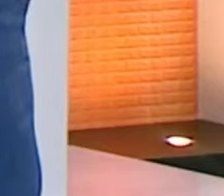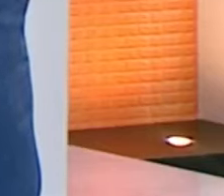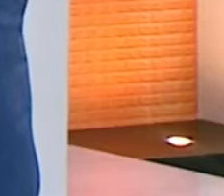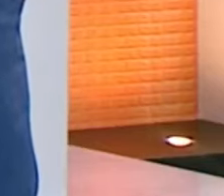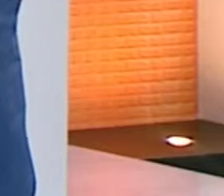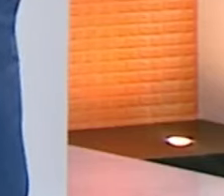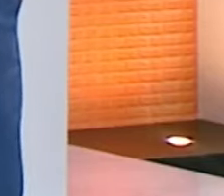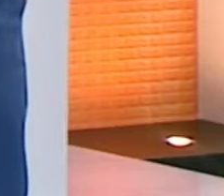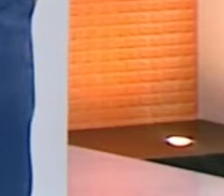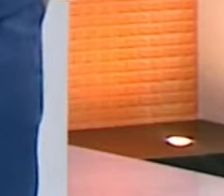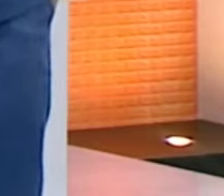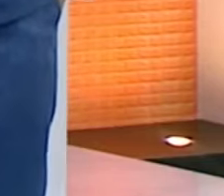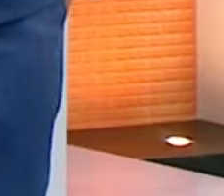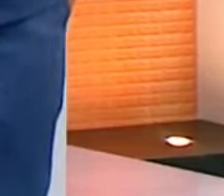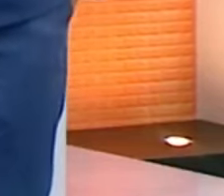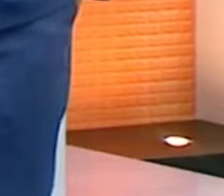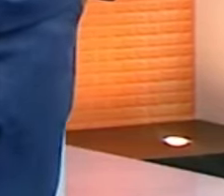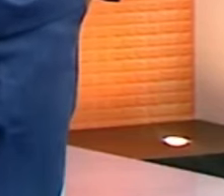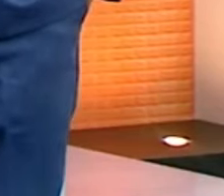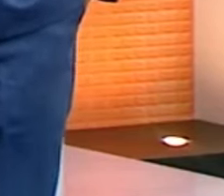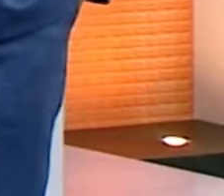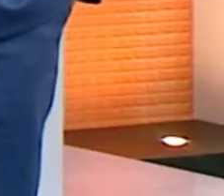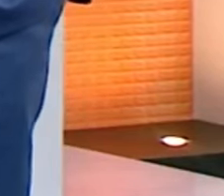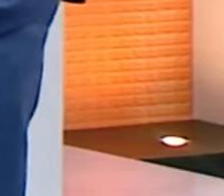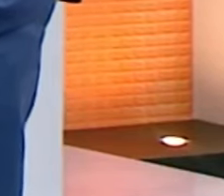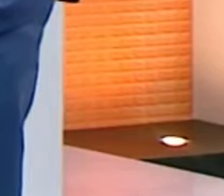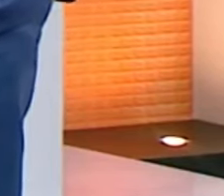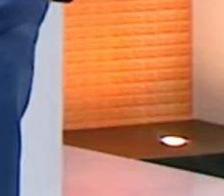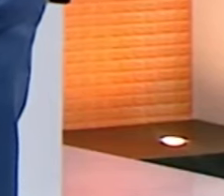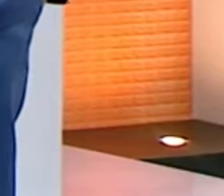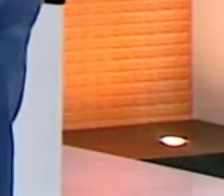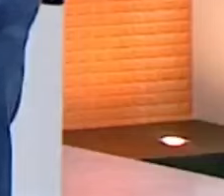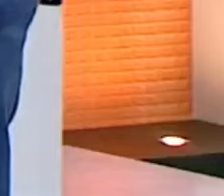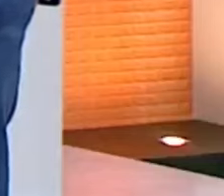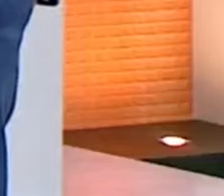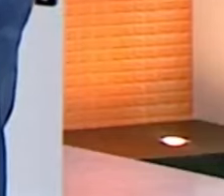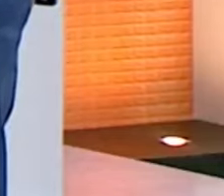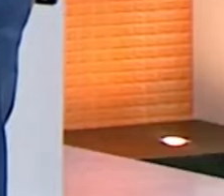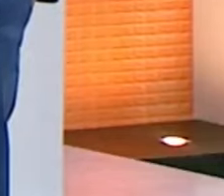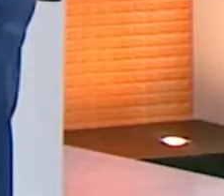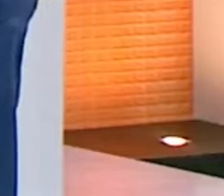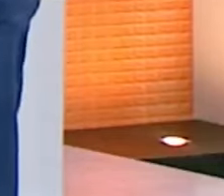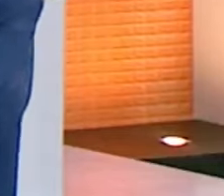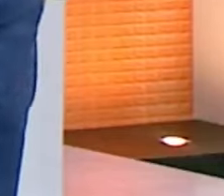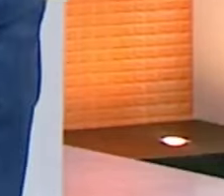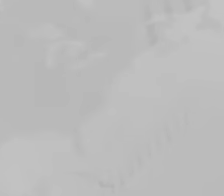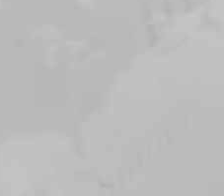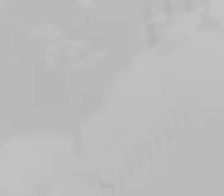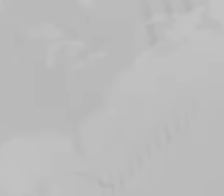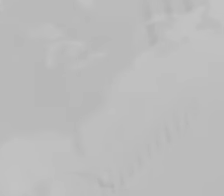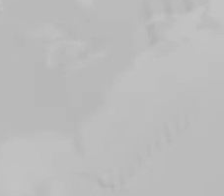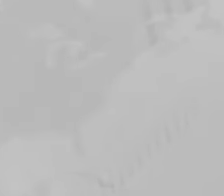GMA Pinoy TV at sa www.gmanews.tv.